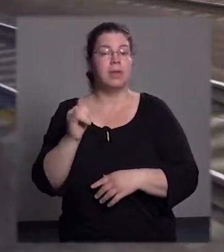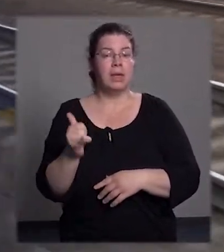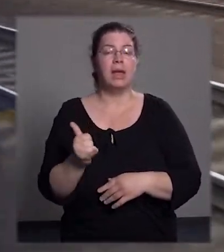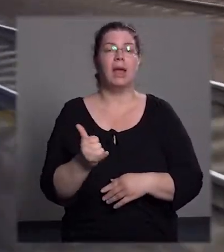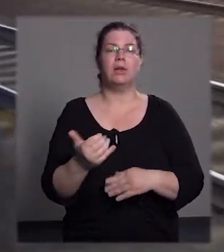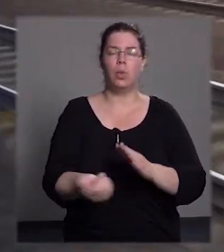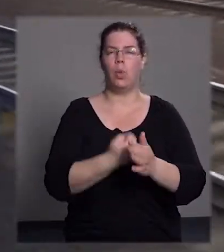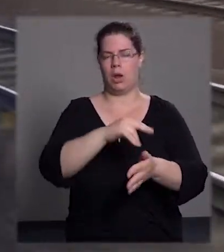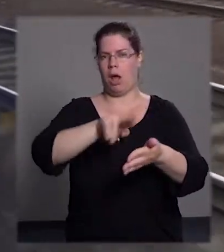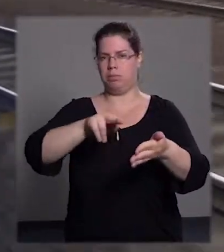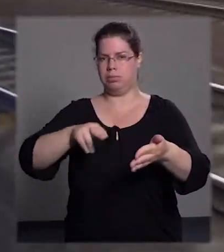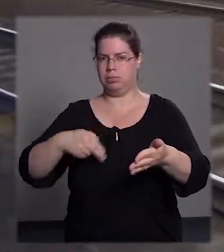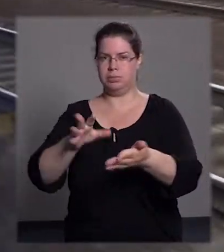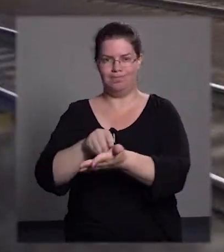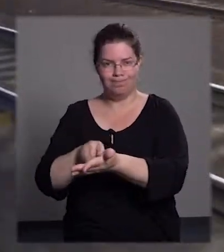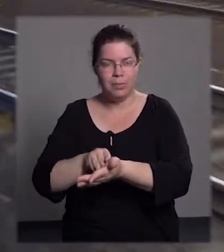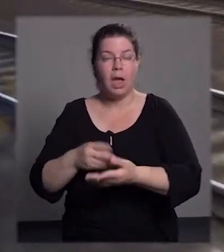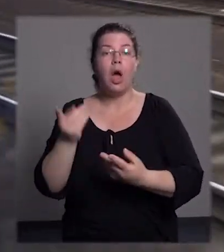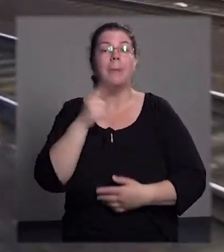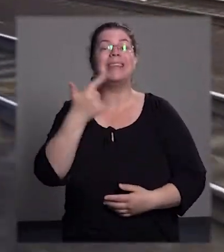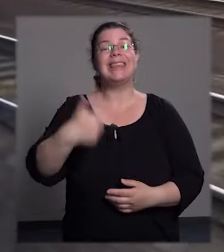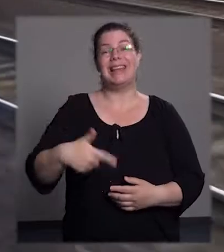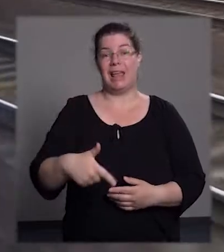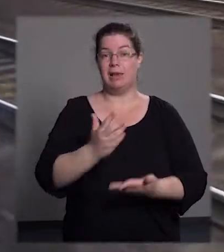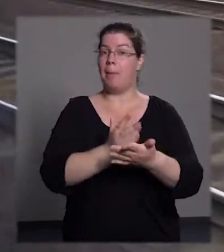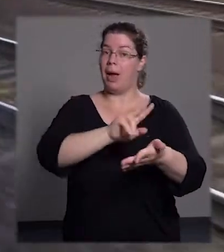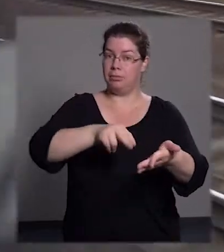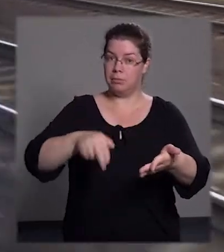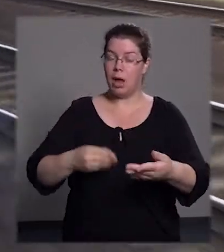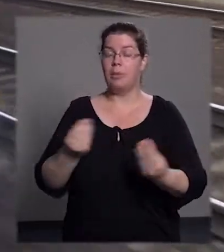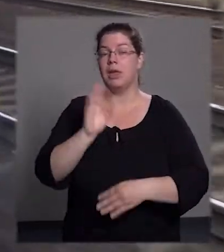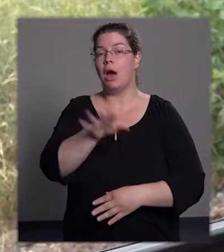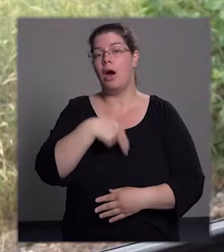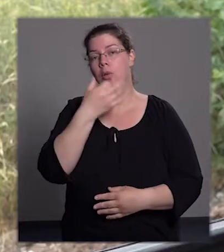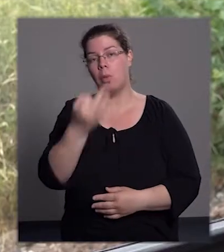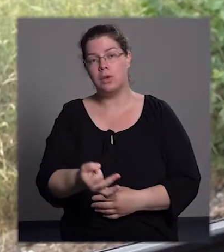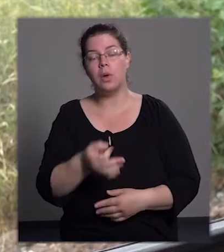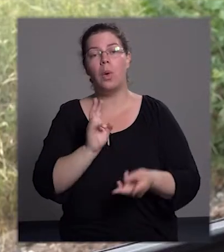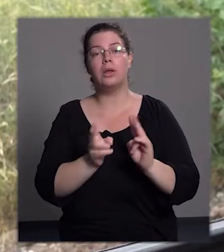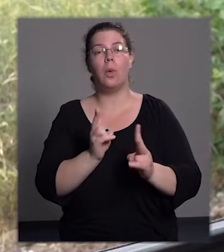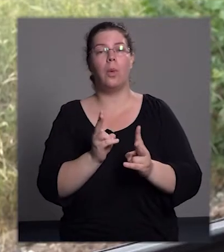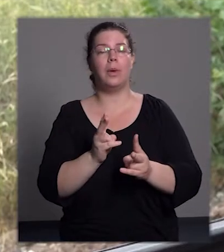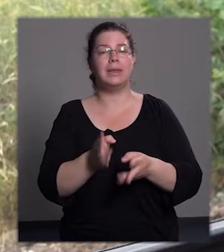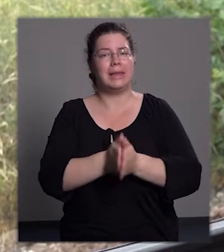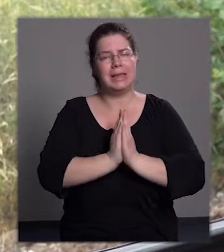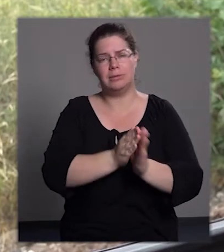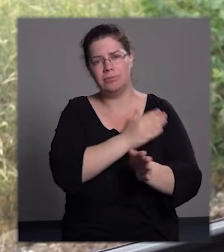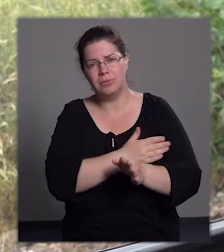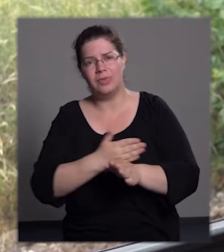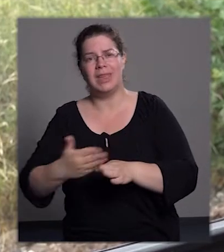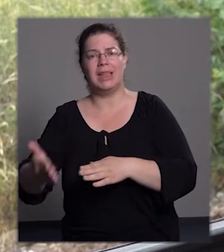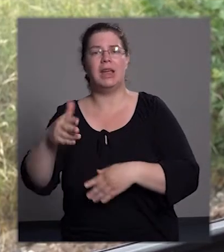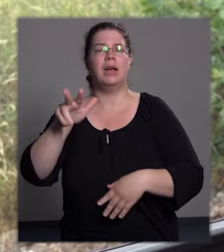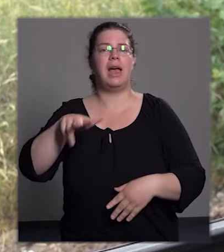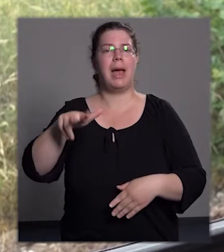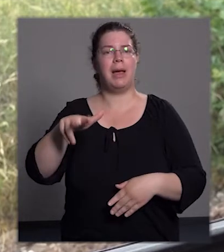újra aláírást, amit 2000-en aláírtak, ami már arról szólt, hogy kérjük, hogy hogy a végig legalább az M3-as